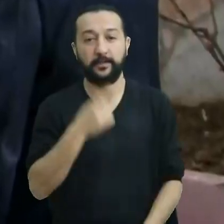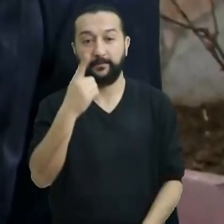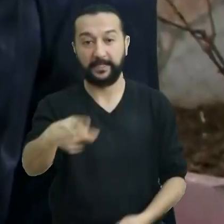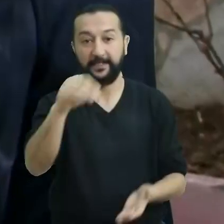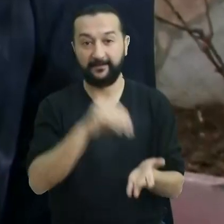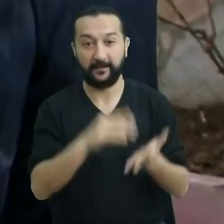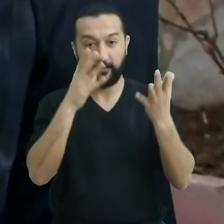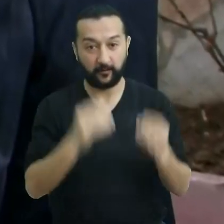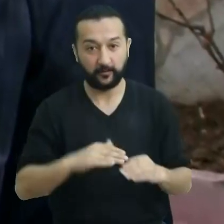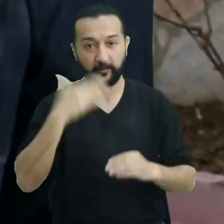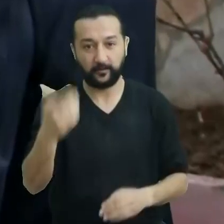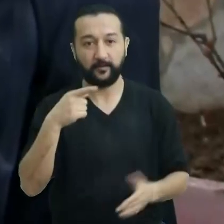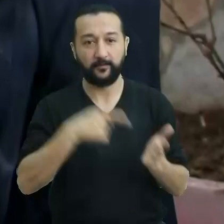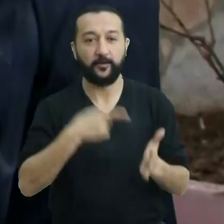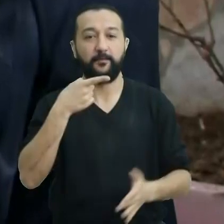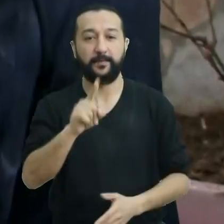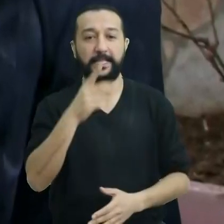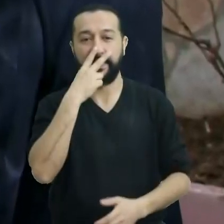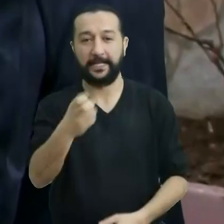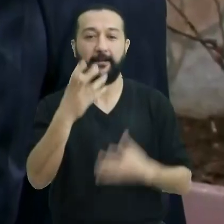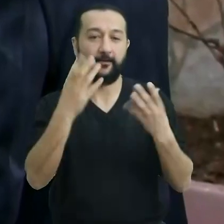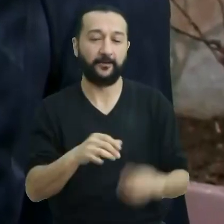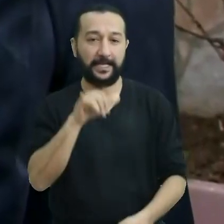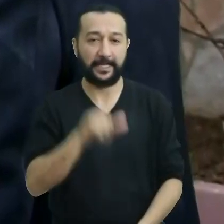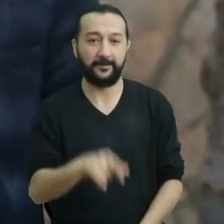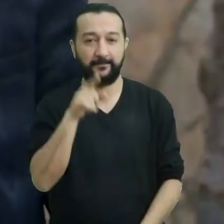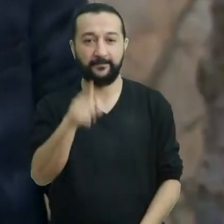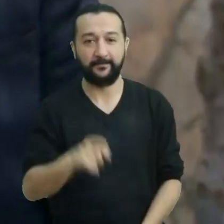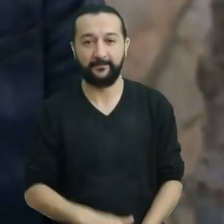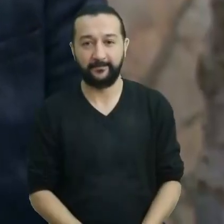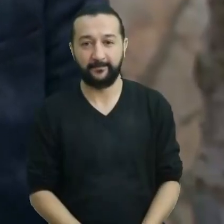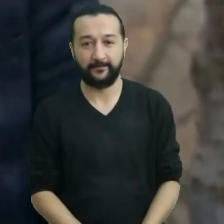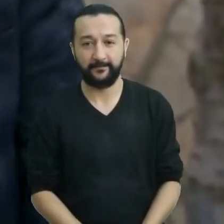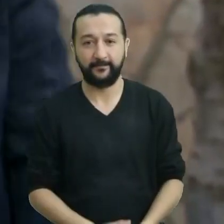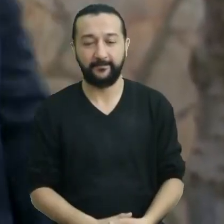Bir bahşiş verdikten sonra bu bilete hak kazanıyorsunuz.